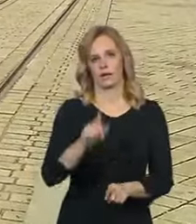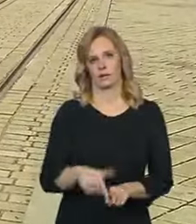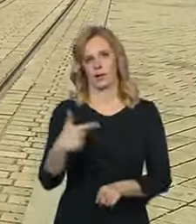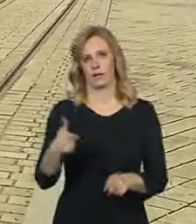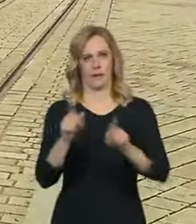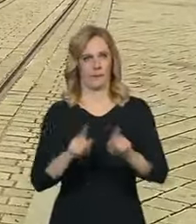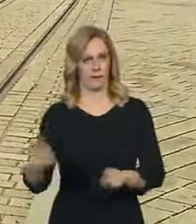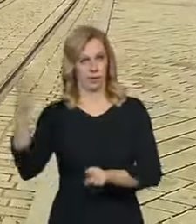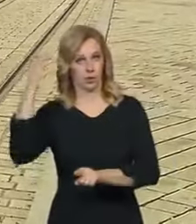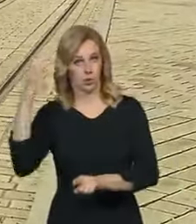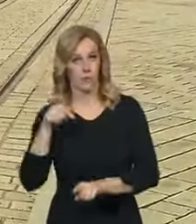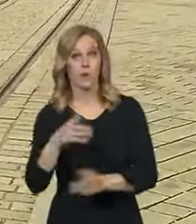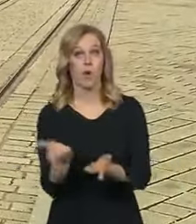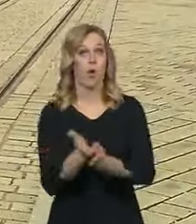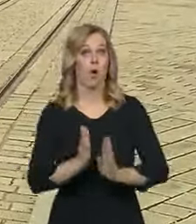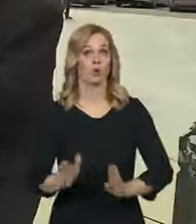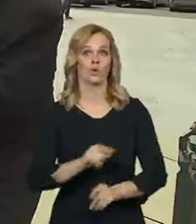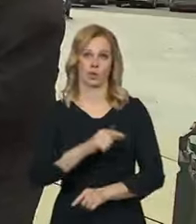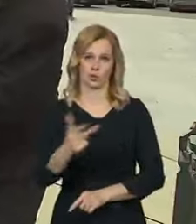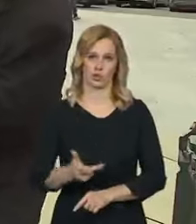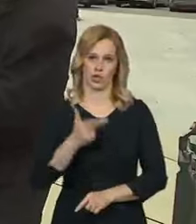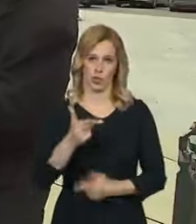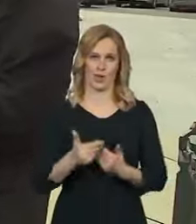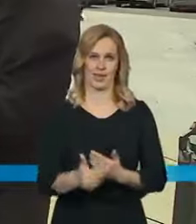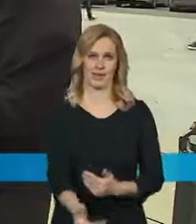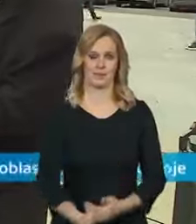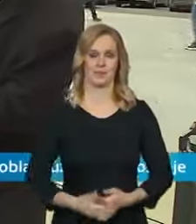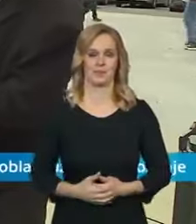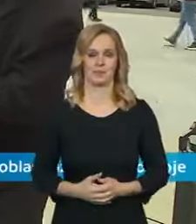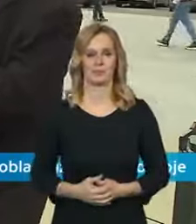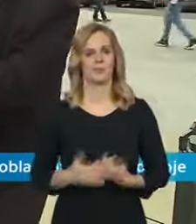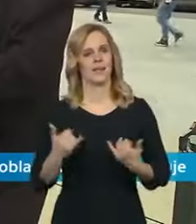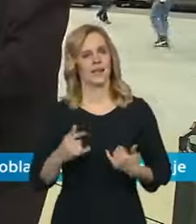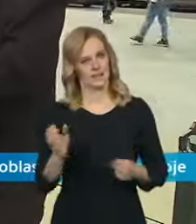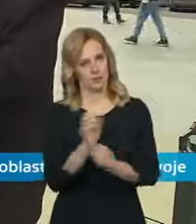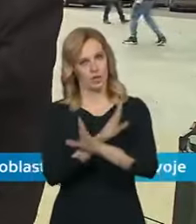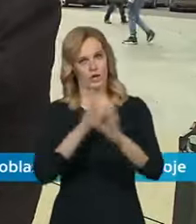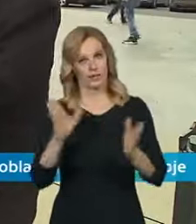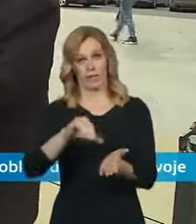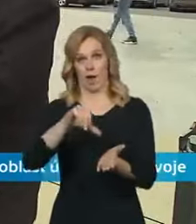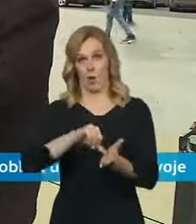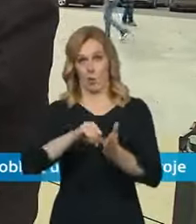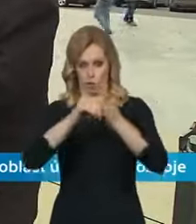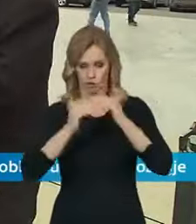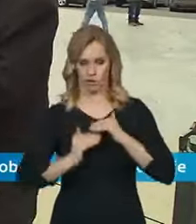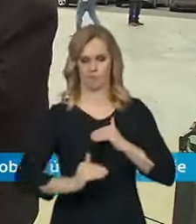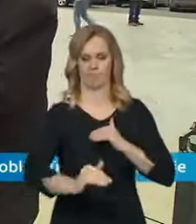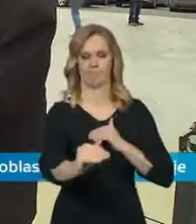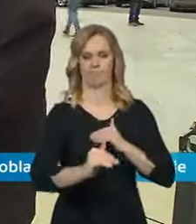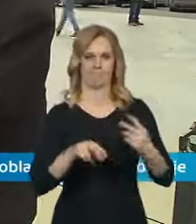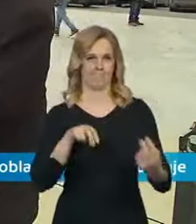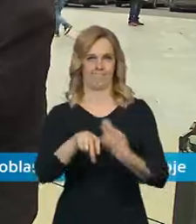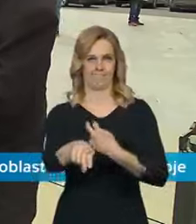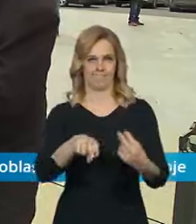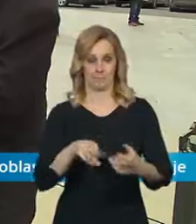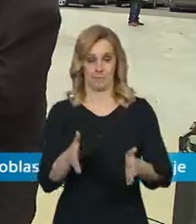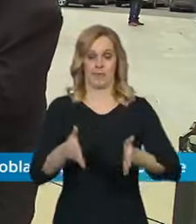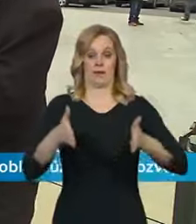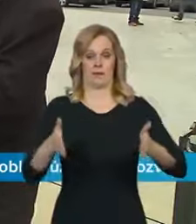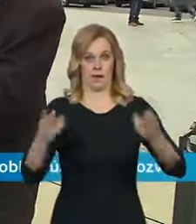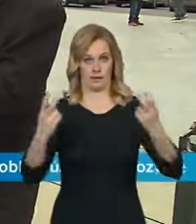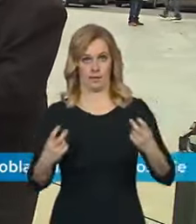a hotovo má být do 3 let. Dneska si můžete představit, že ta prostřední část zůstane nadále pěší, po krajích budou